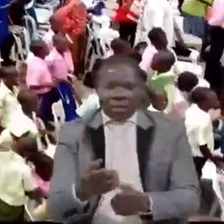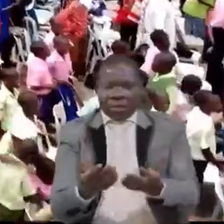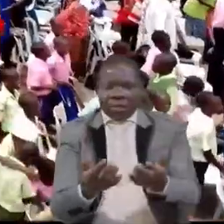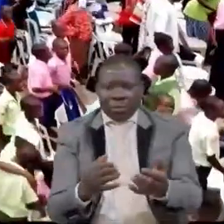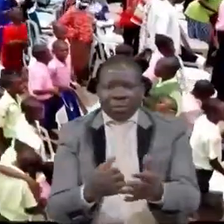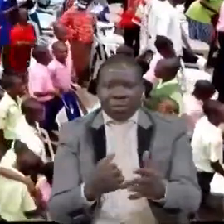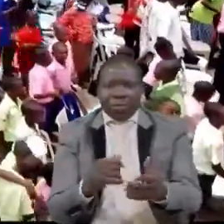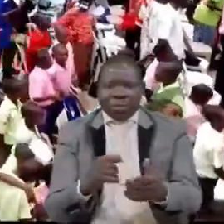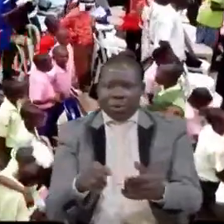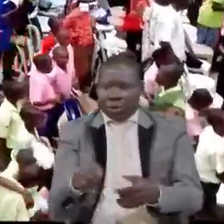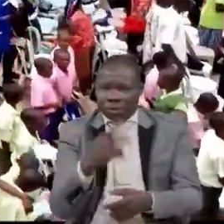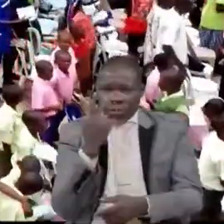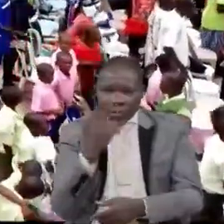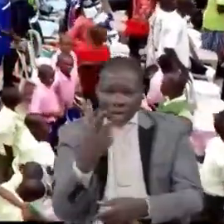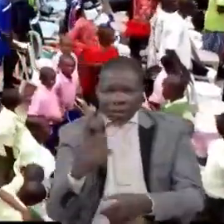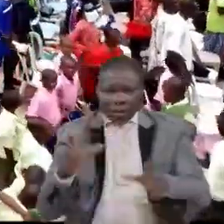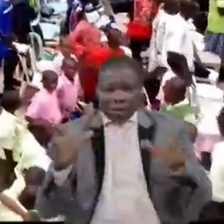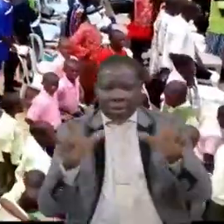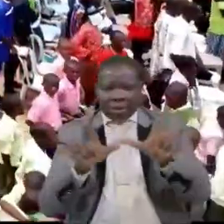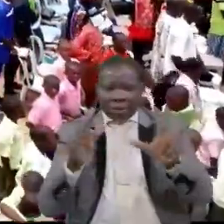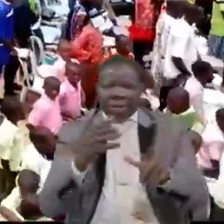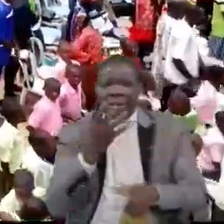vous voyz le niveau de la